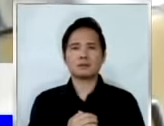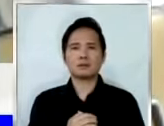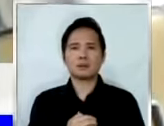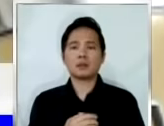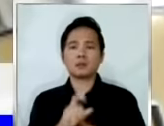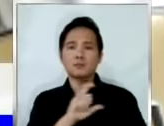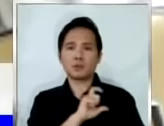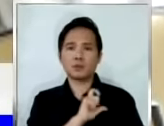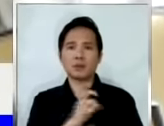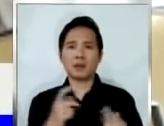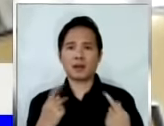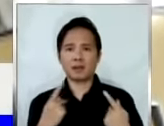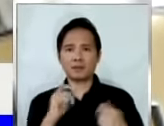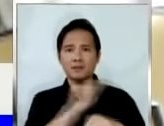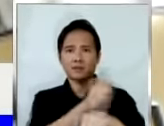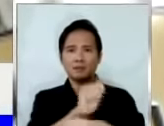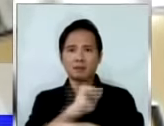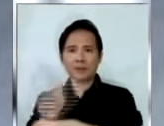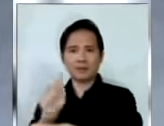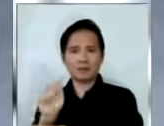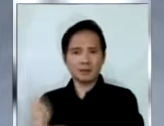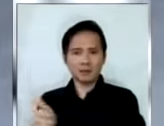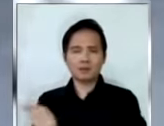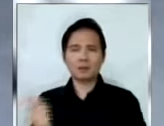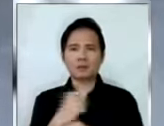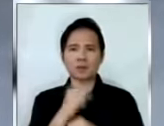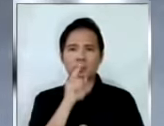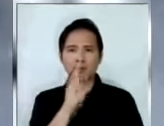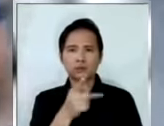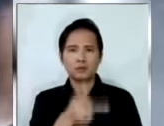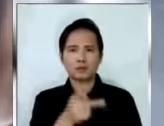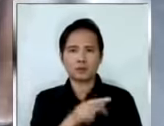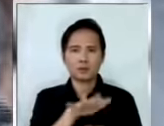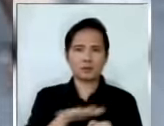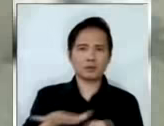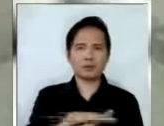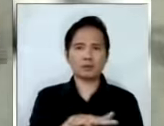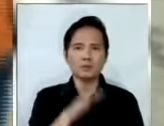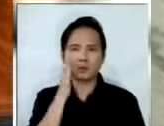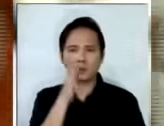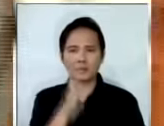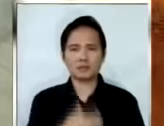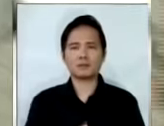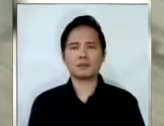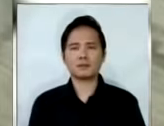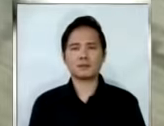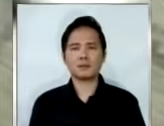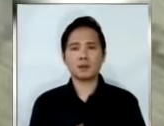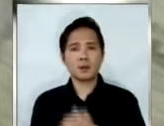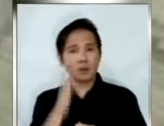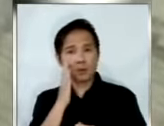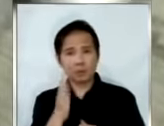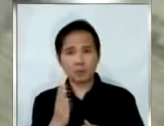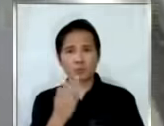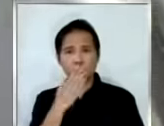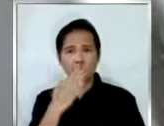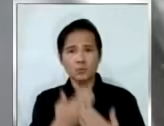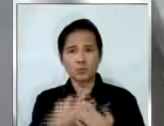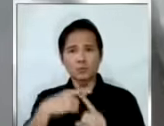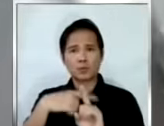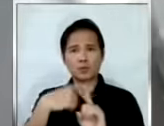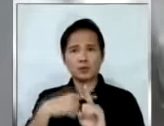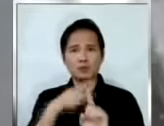ni ato ang mga tropa din na naakaroon sa Talisay. Magiging maganda raw ang resulta sa darating na mga linggo o buwan kung ipagpapatuloy